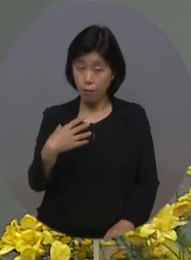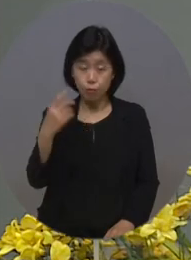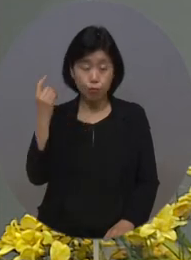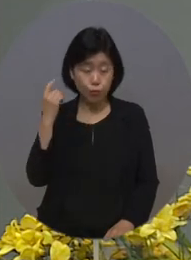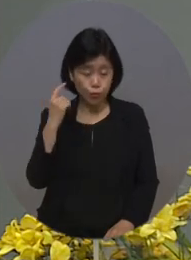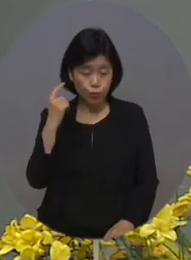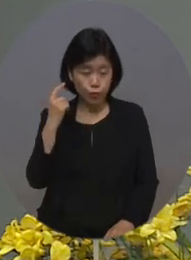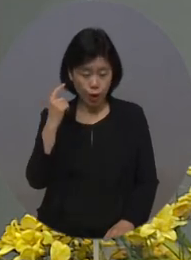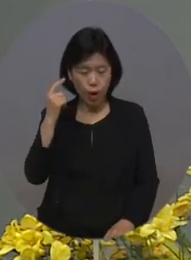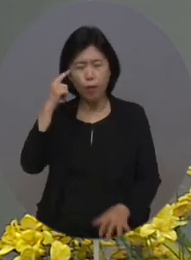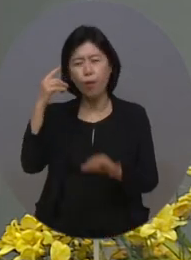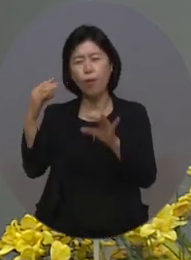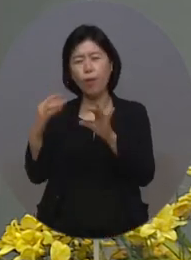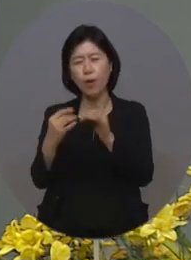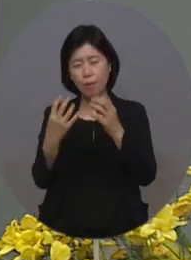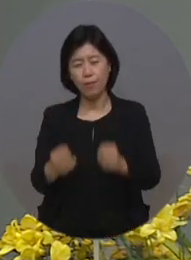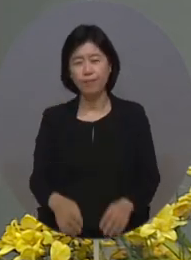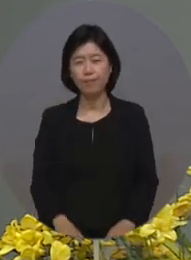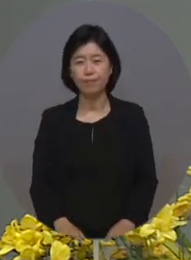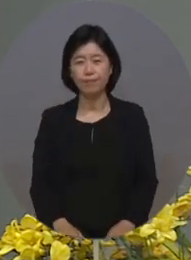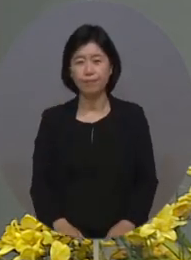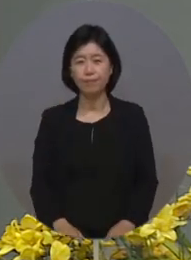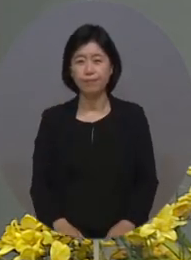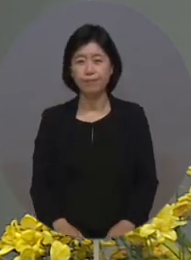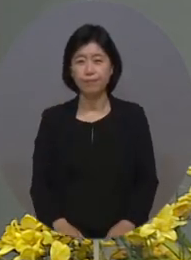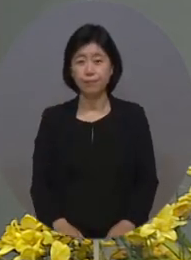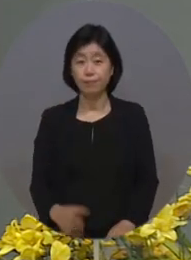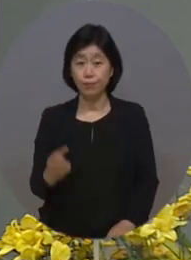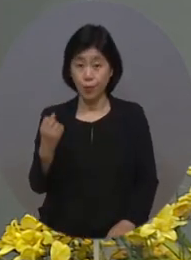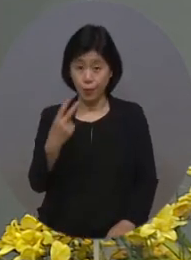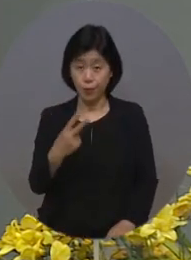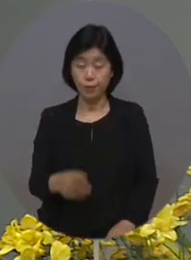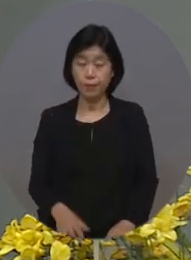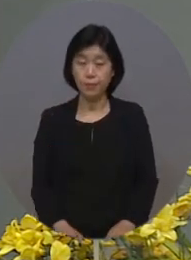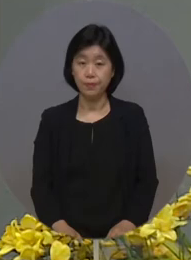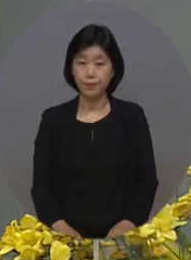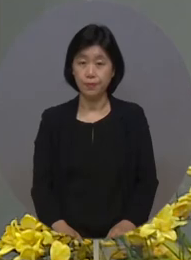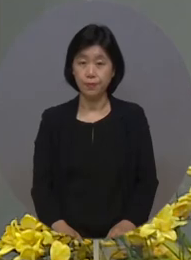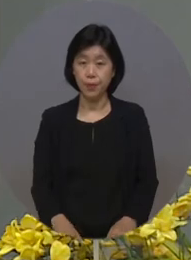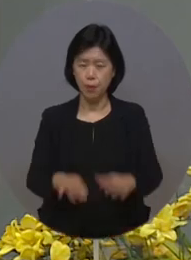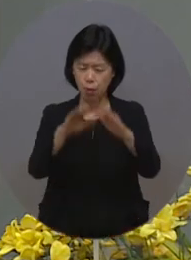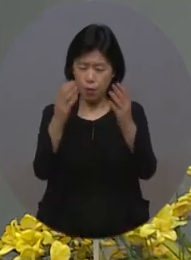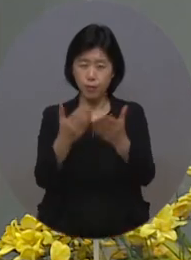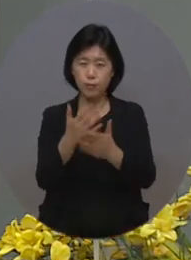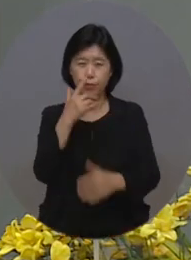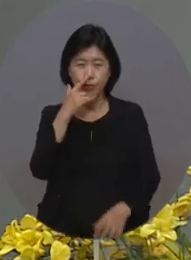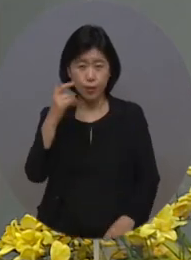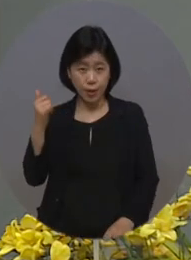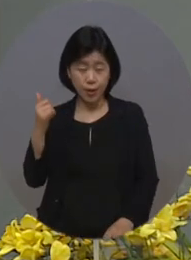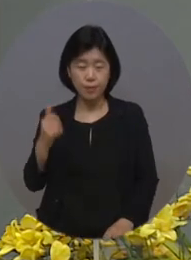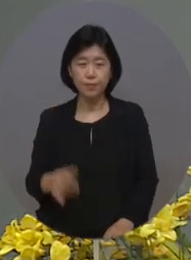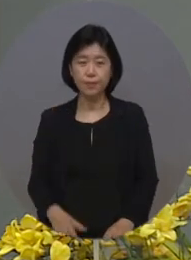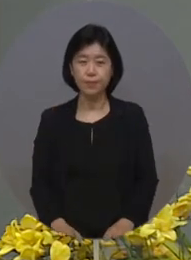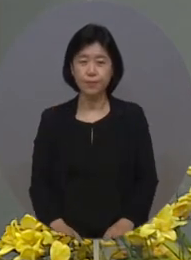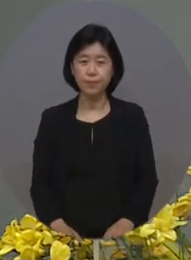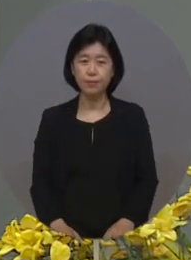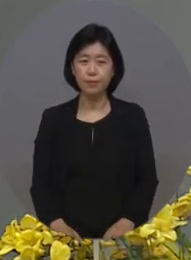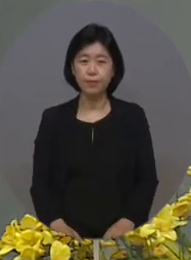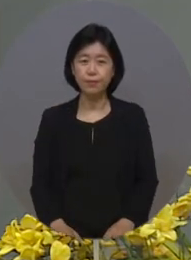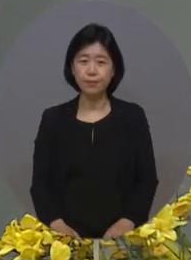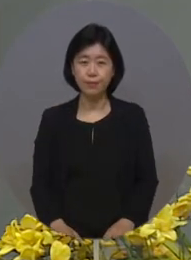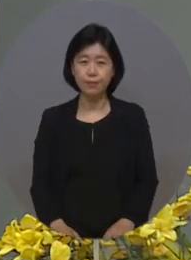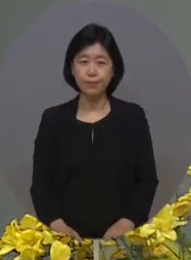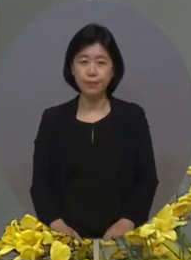되거든요 예 그리고 사실은 또 어떤 면에서는 모든 부모들이 이게 뭐 우리가 그렇잖아요